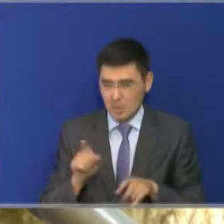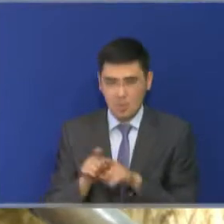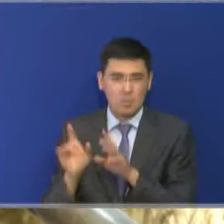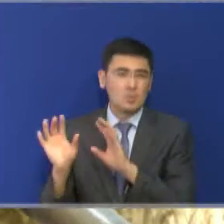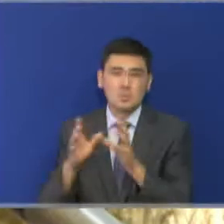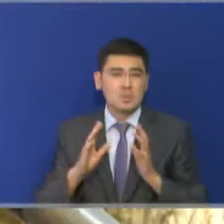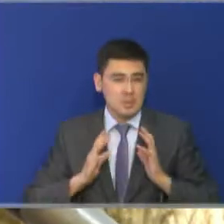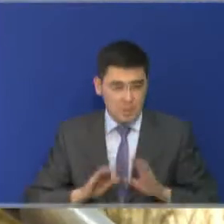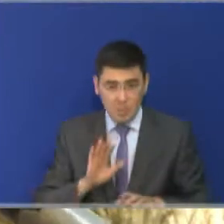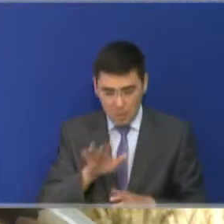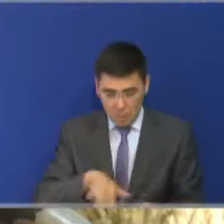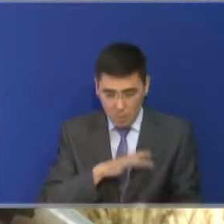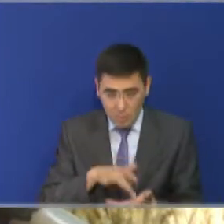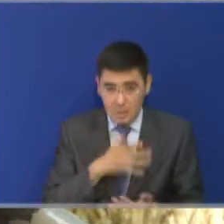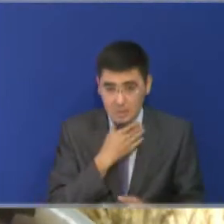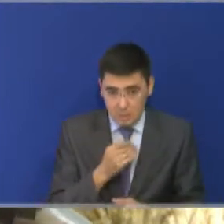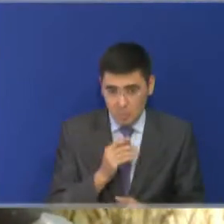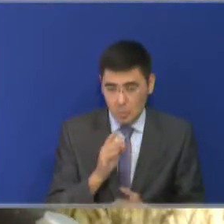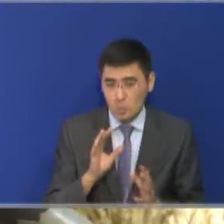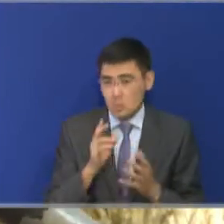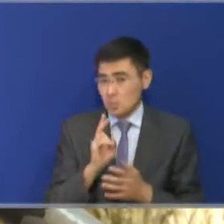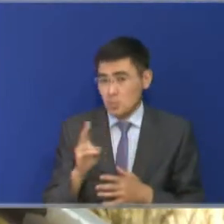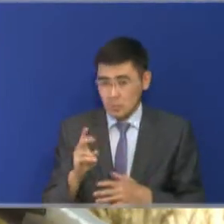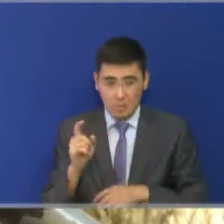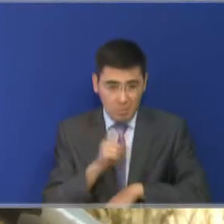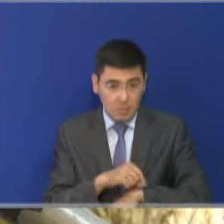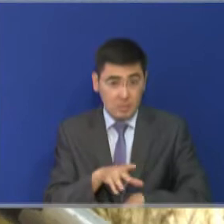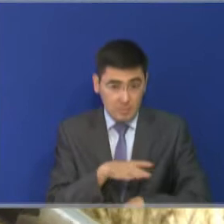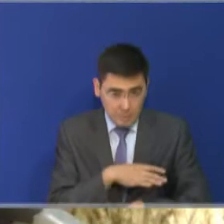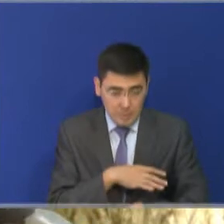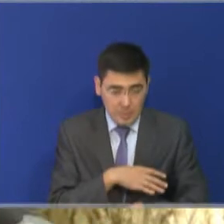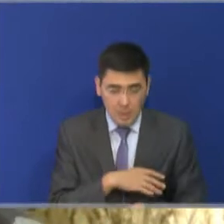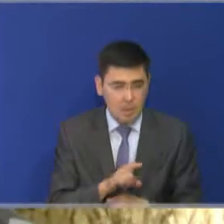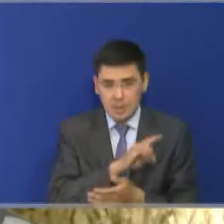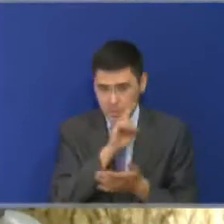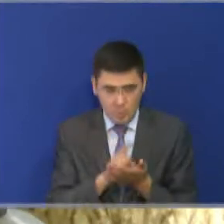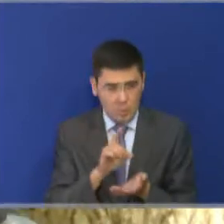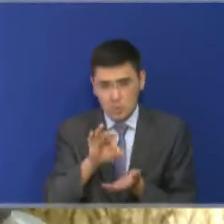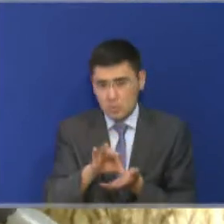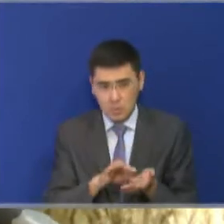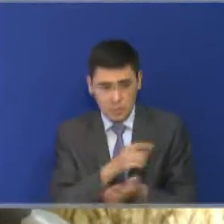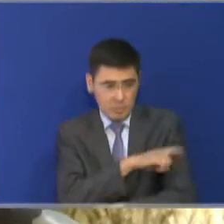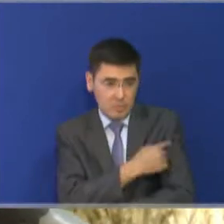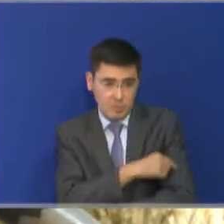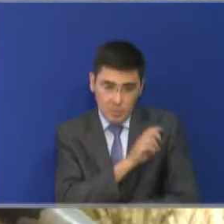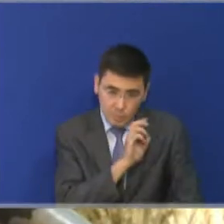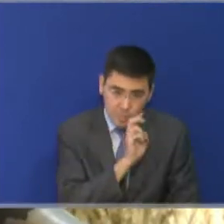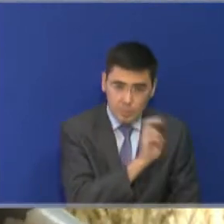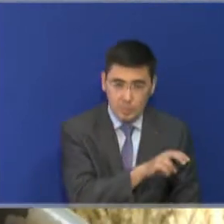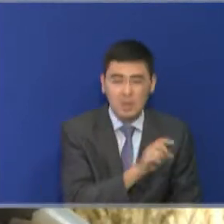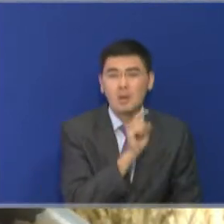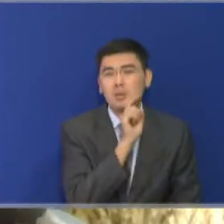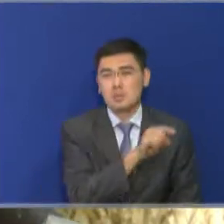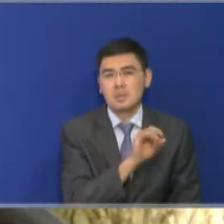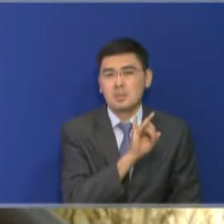үшін міндетті түрде кене шағып алған жағдайда 3 күннен кешіктірмей эндемиялық аумақтардағы иммуно алдын алу пунктіне медициналық